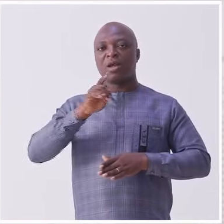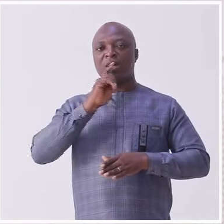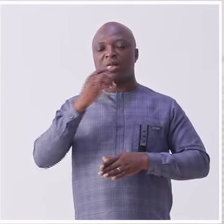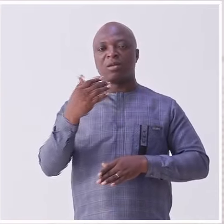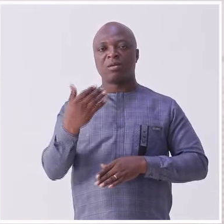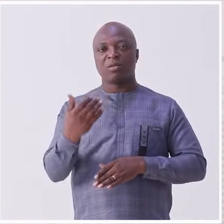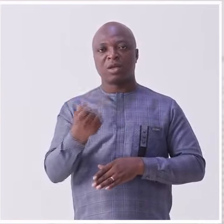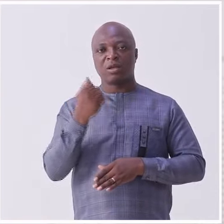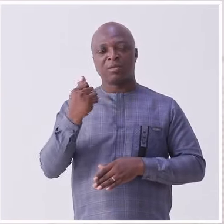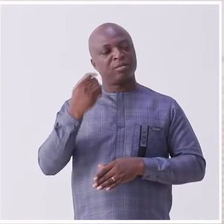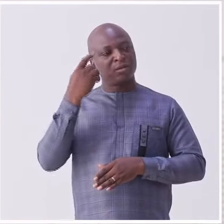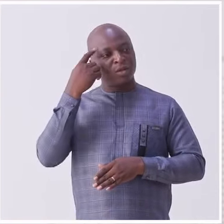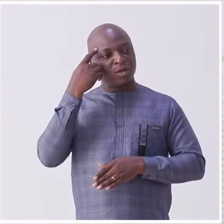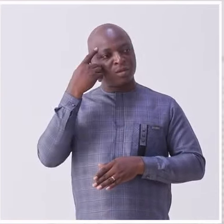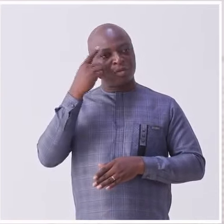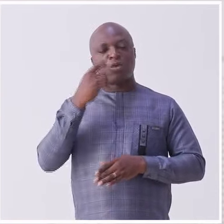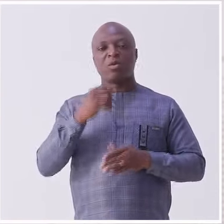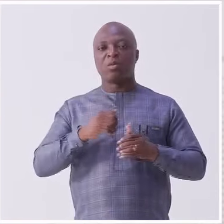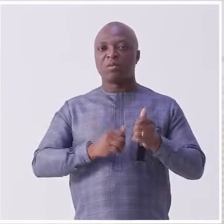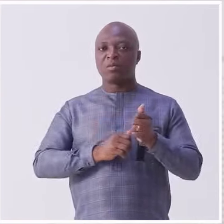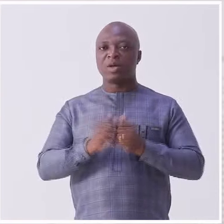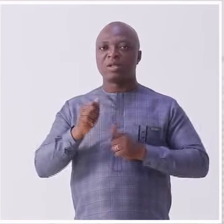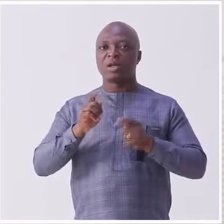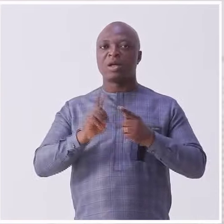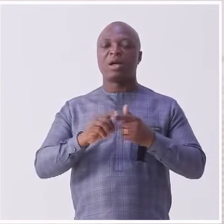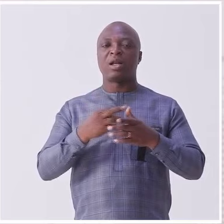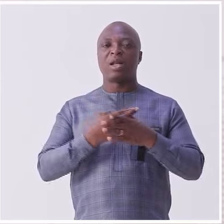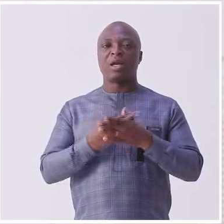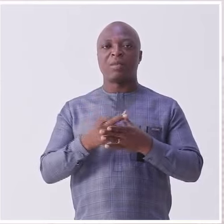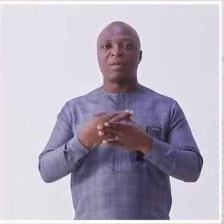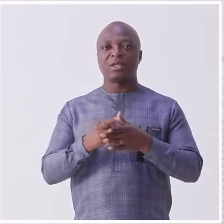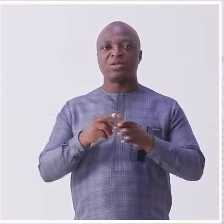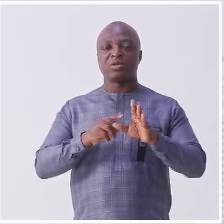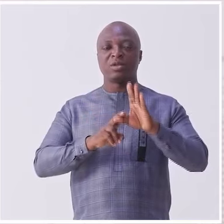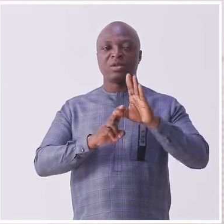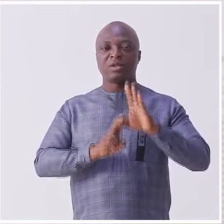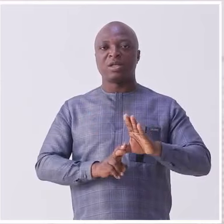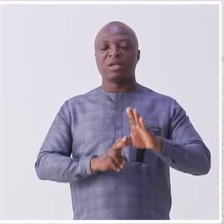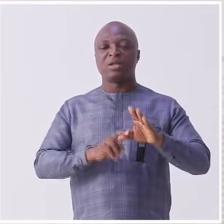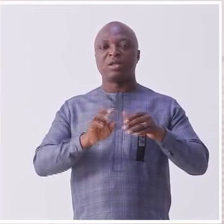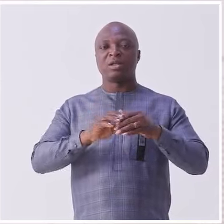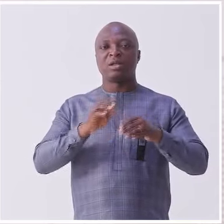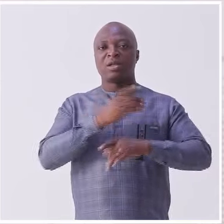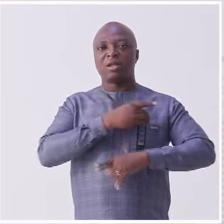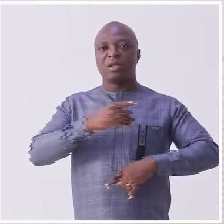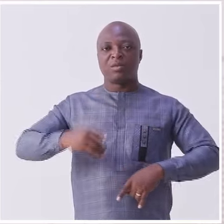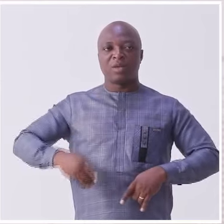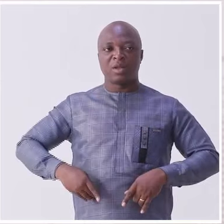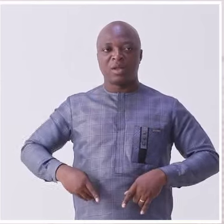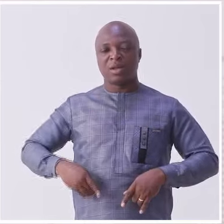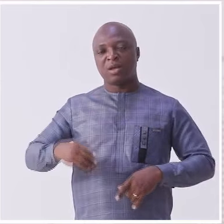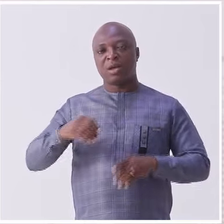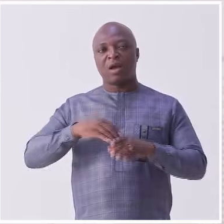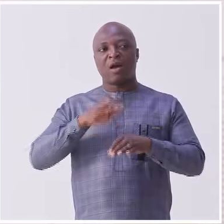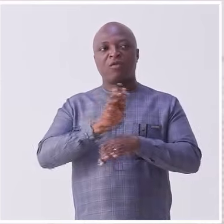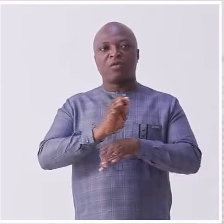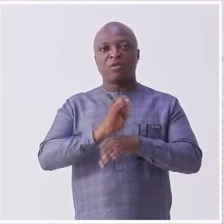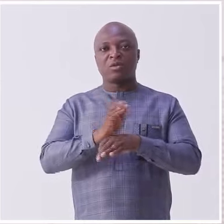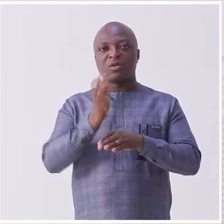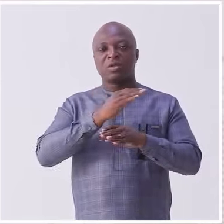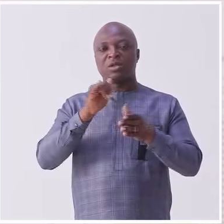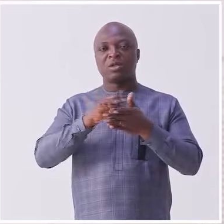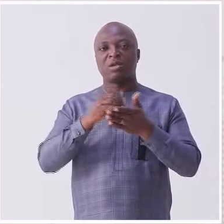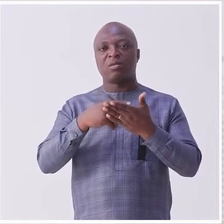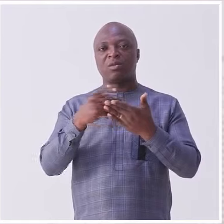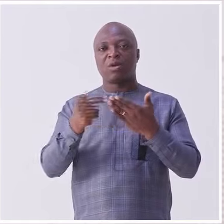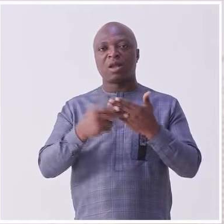pris pour procéder à la répartition des sièges des députés en fonction des